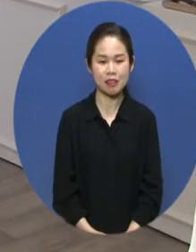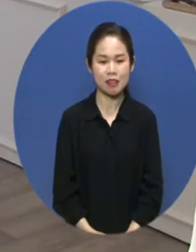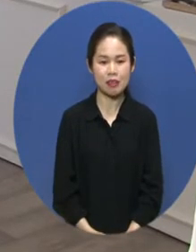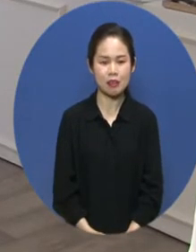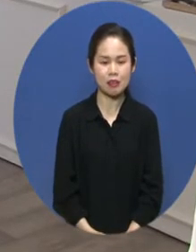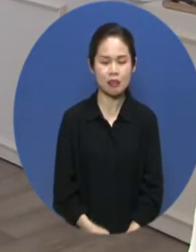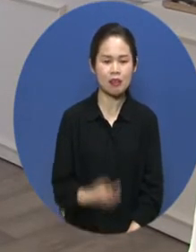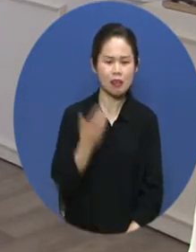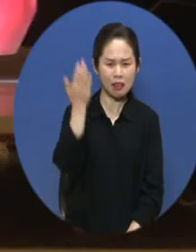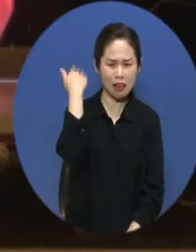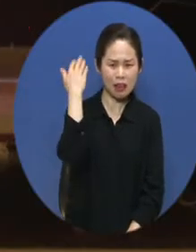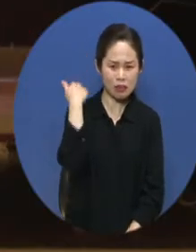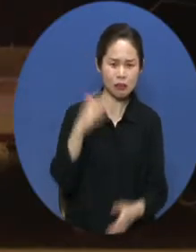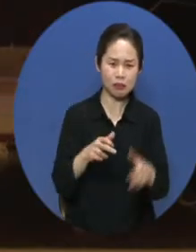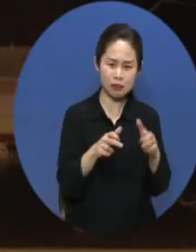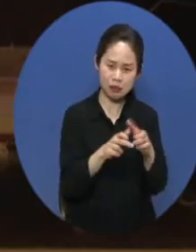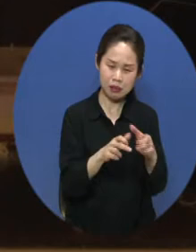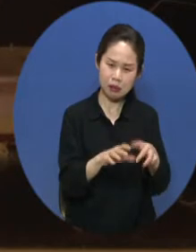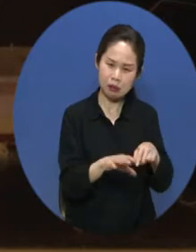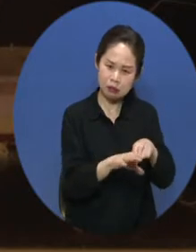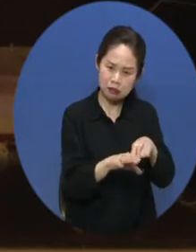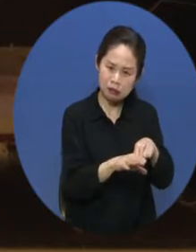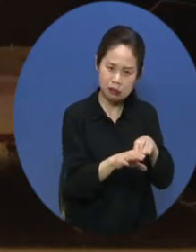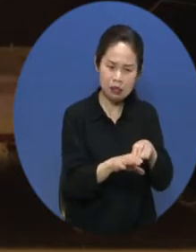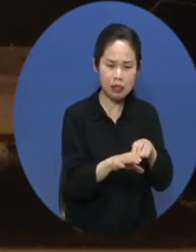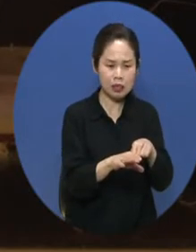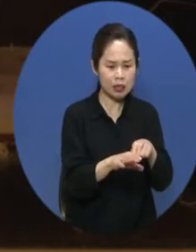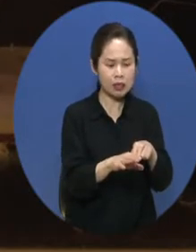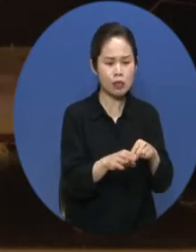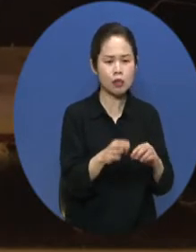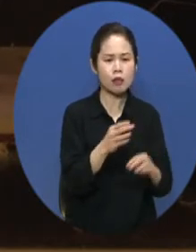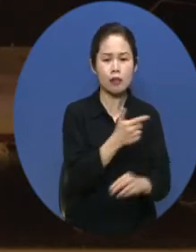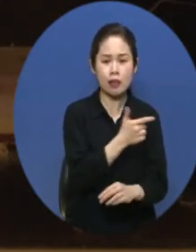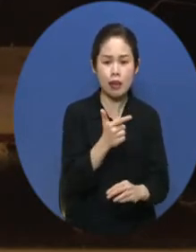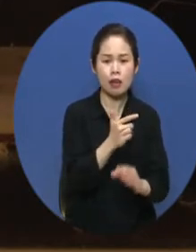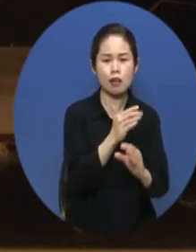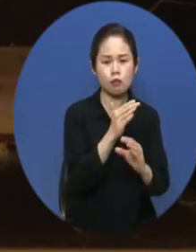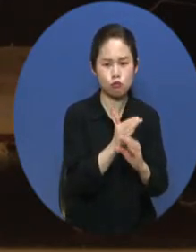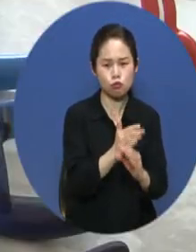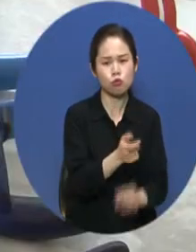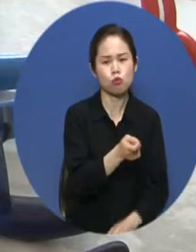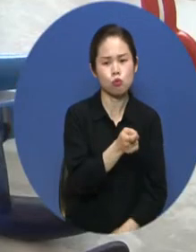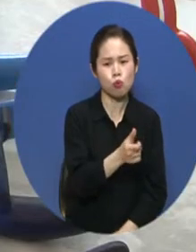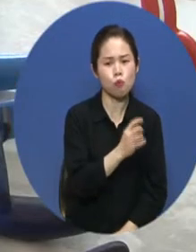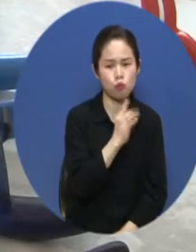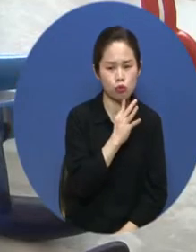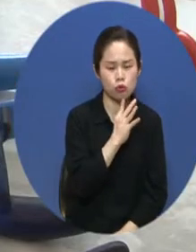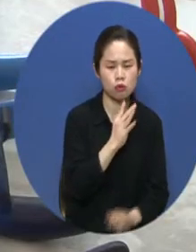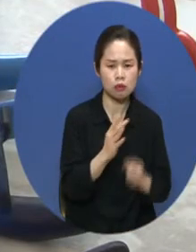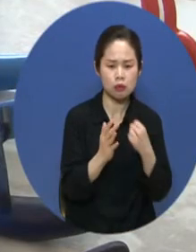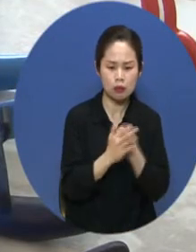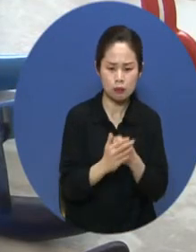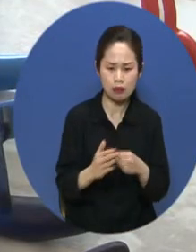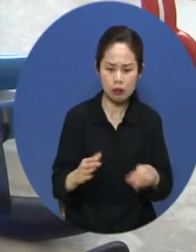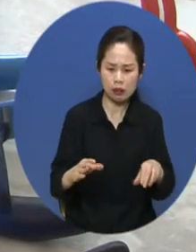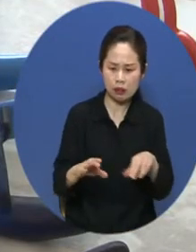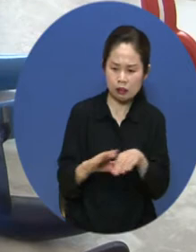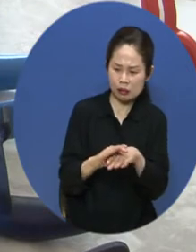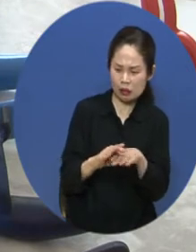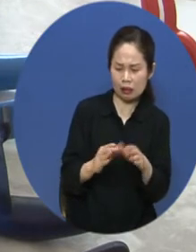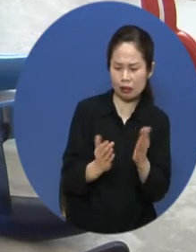기존 장애인용 필기구 크기는 크기 차이밖에 없어 손을 움직이기 힘든 장애인들에게 어려움이